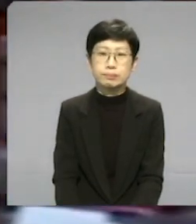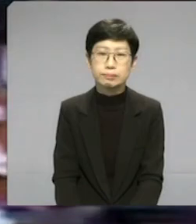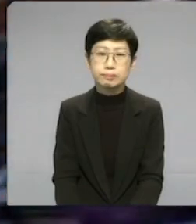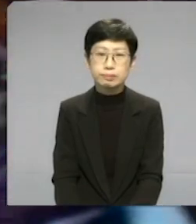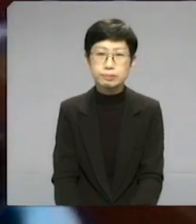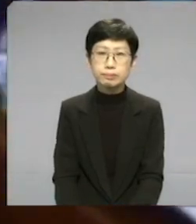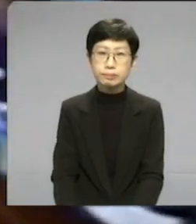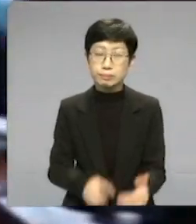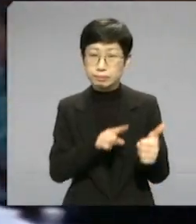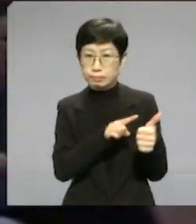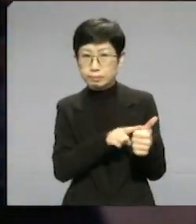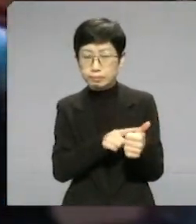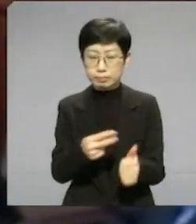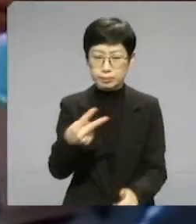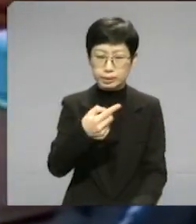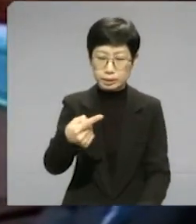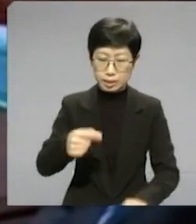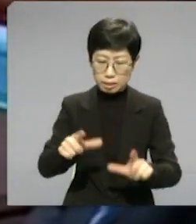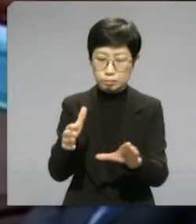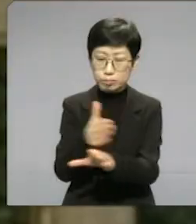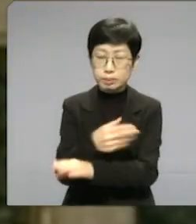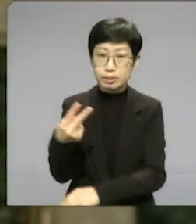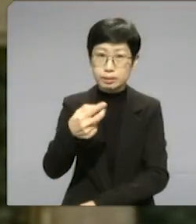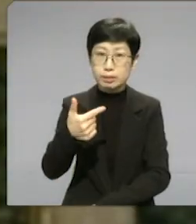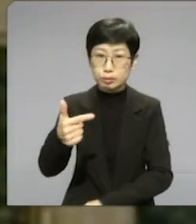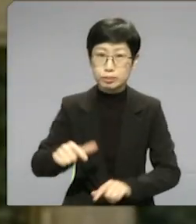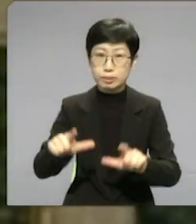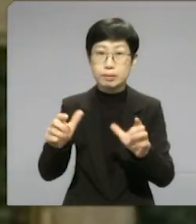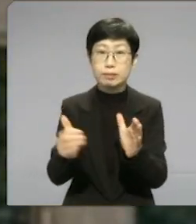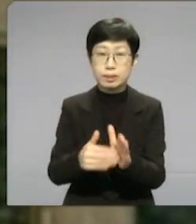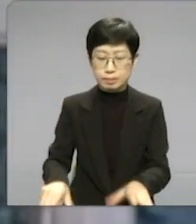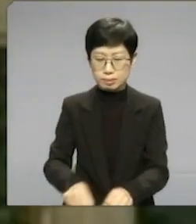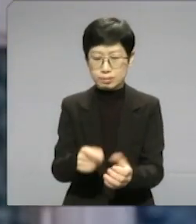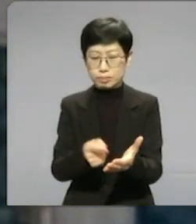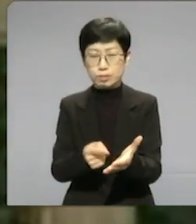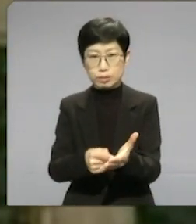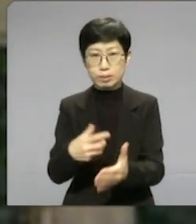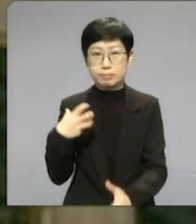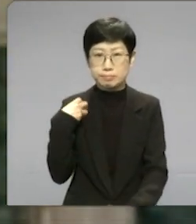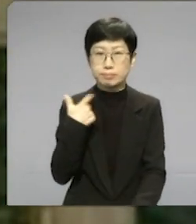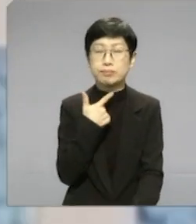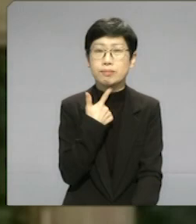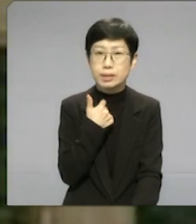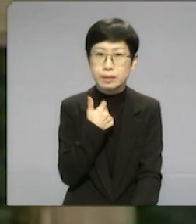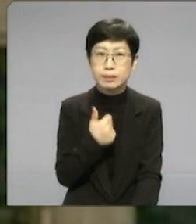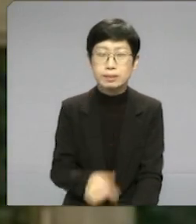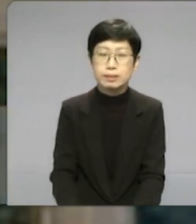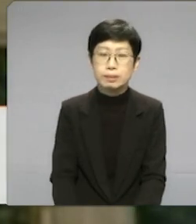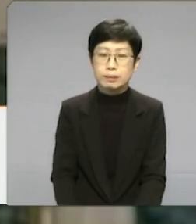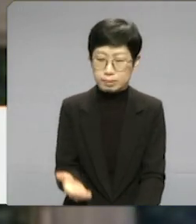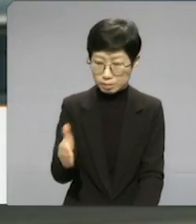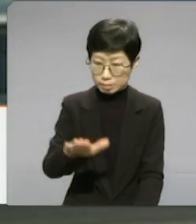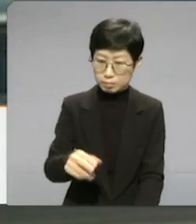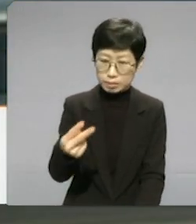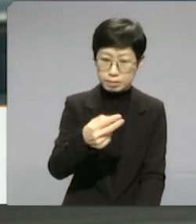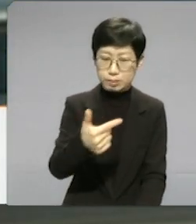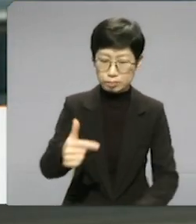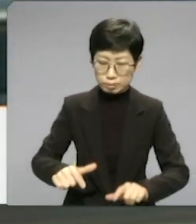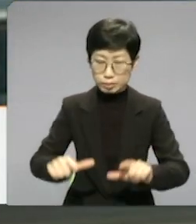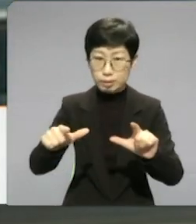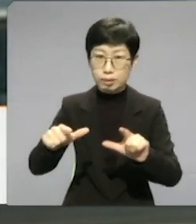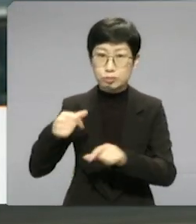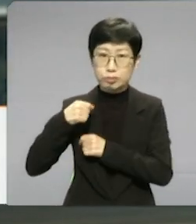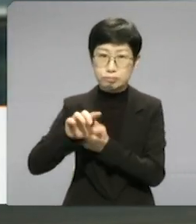탁신 전 총리는 2001년부터 2006년까지 총리를 지냈습니다. 하지만 2006년